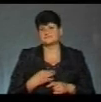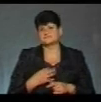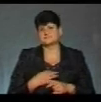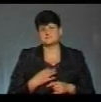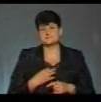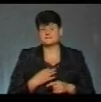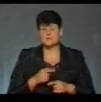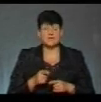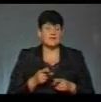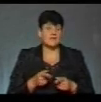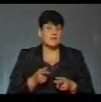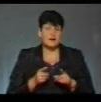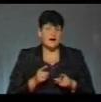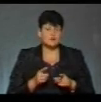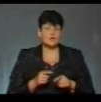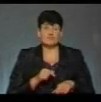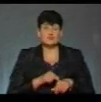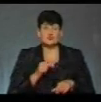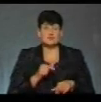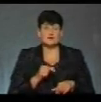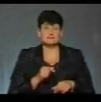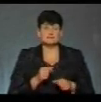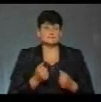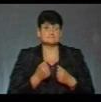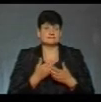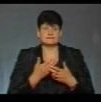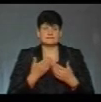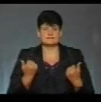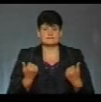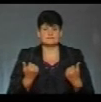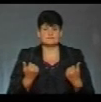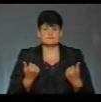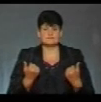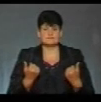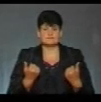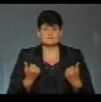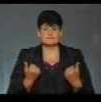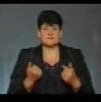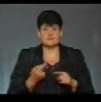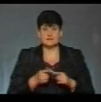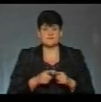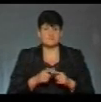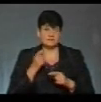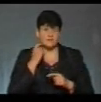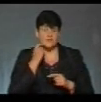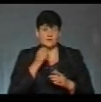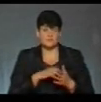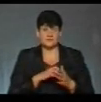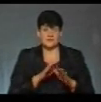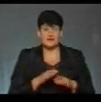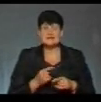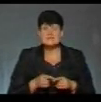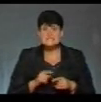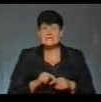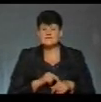В них реально відчуття небезпеки є притупленим. Ну, це чисто з причин вікових. І ось оце